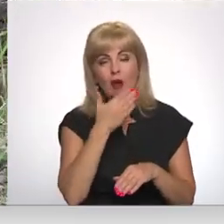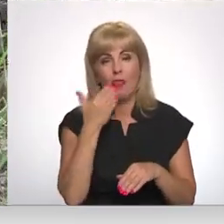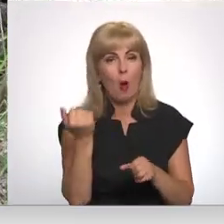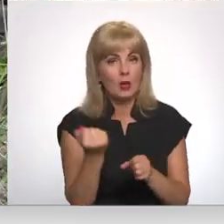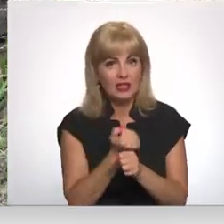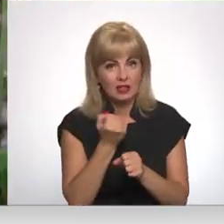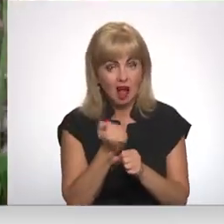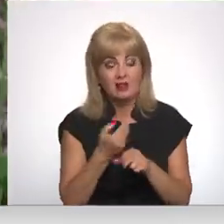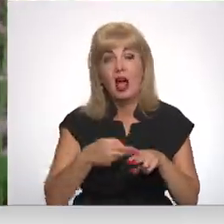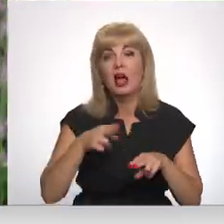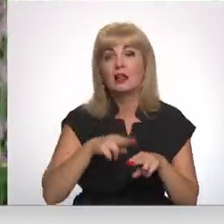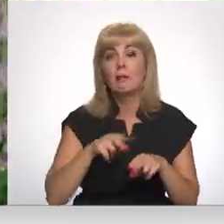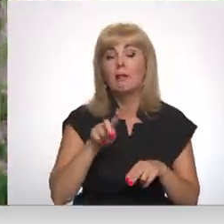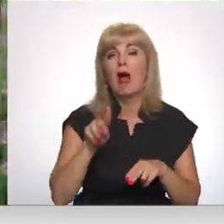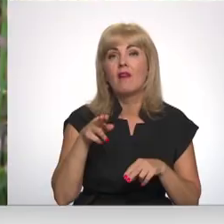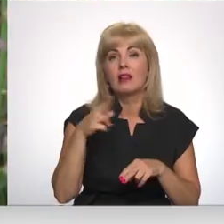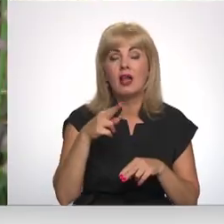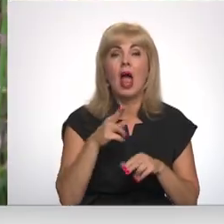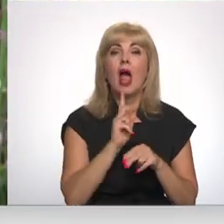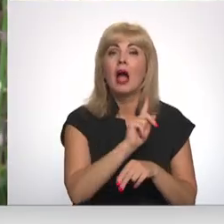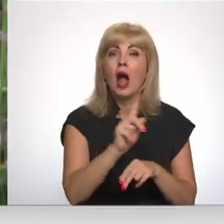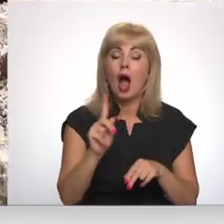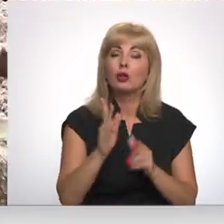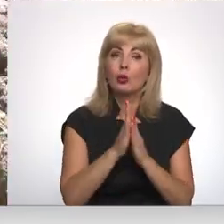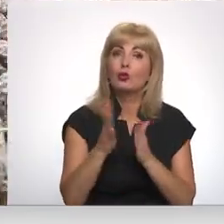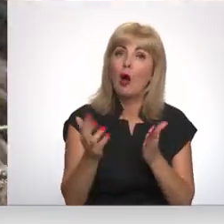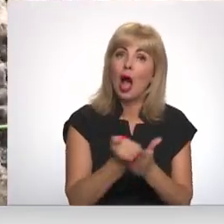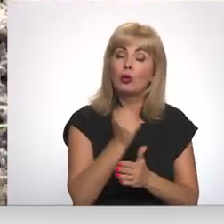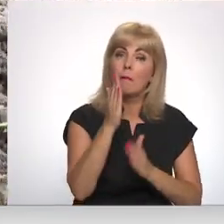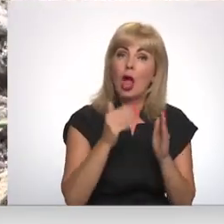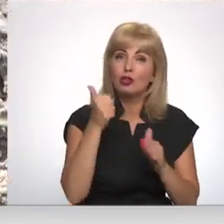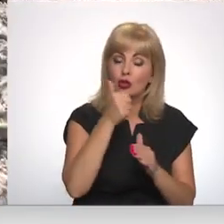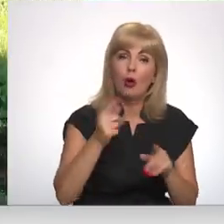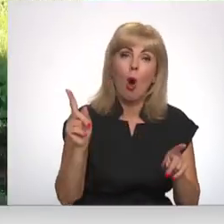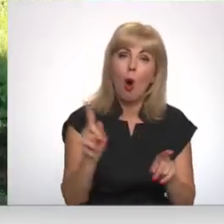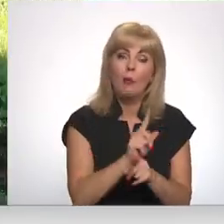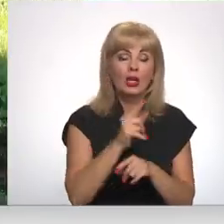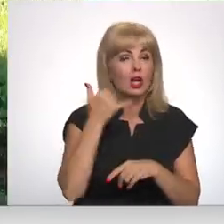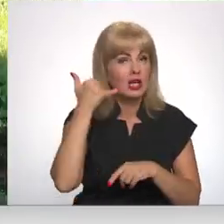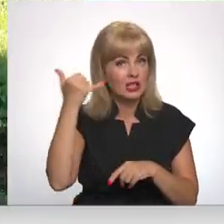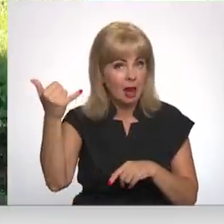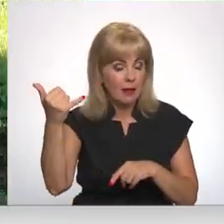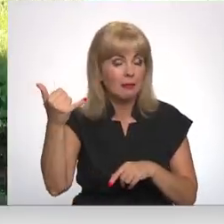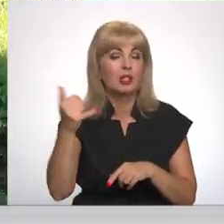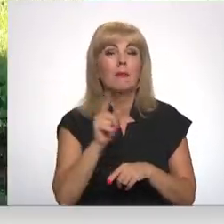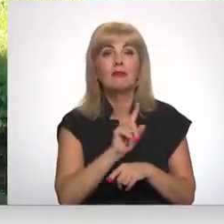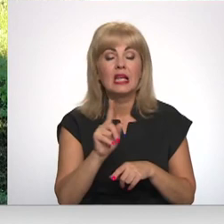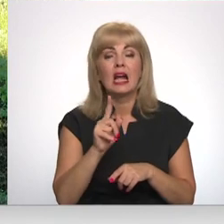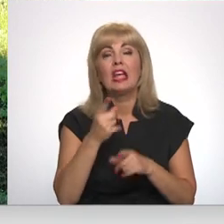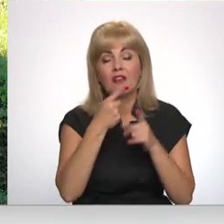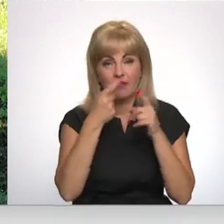izstrādātas. Tāpēc PVD lūdz par katru atrasto meža cūku obligāti ziņot. Informācija tomēr ir